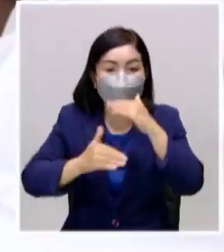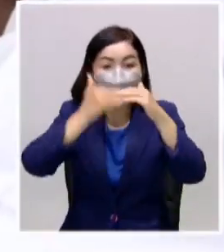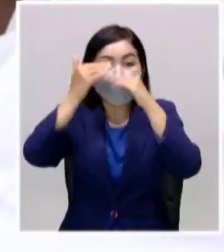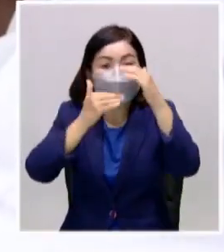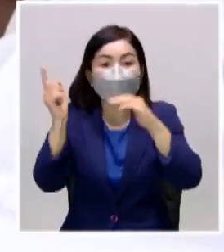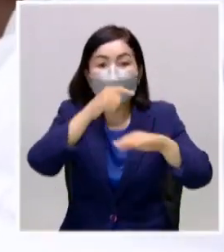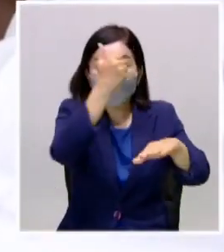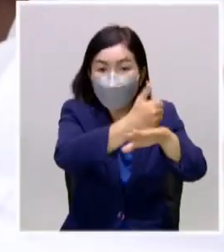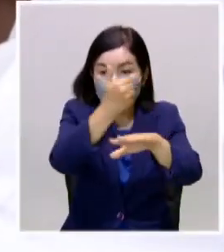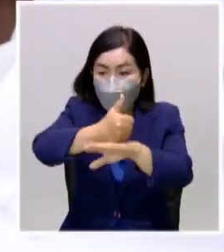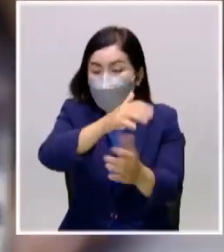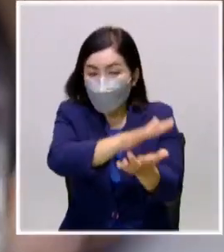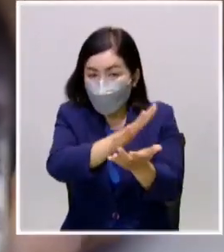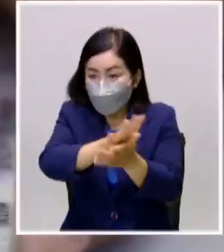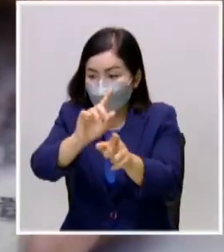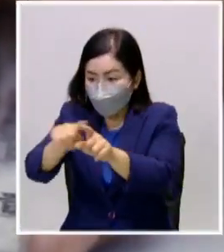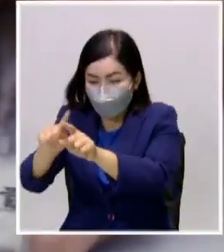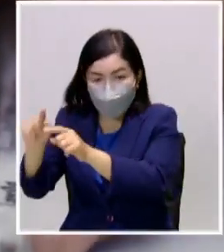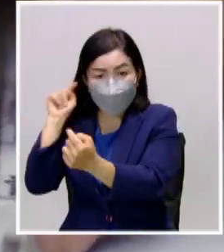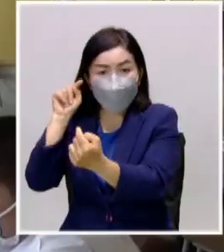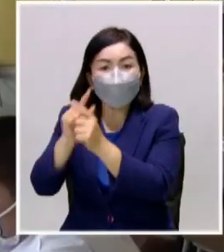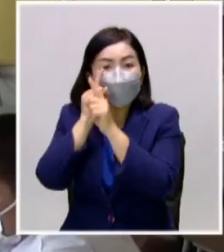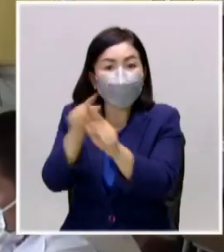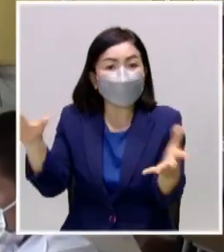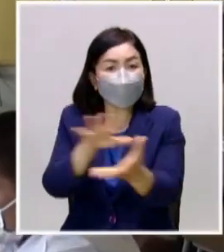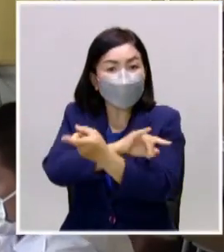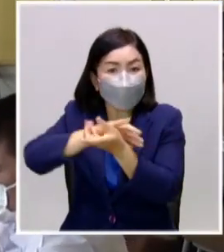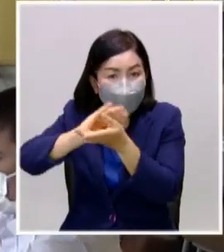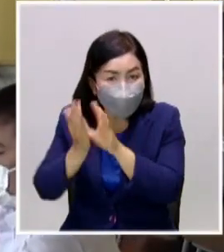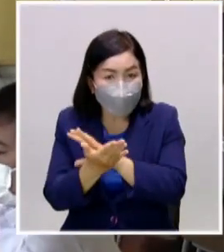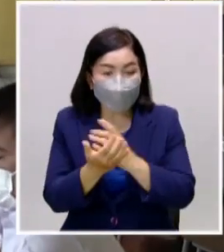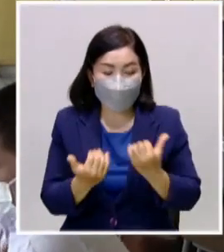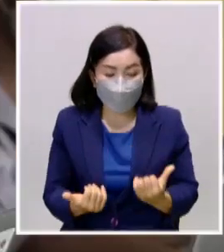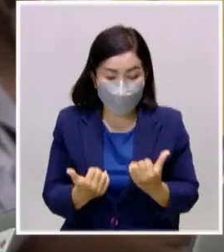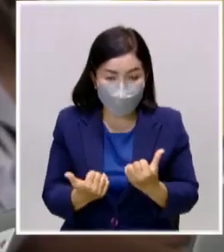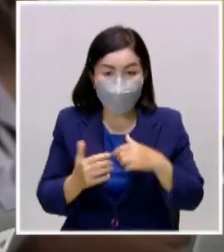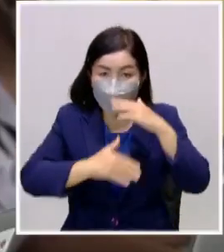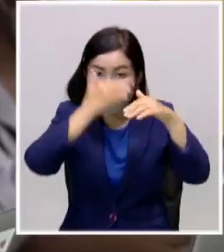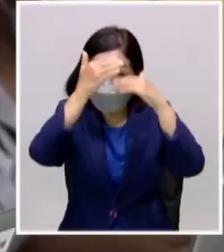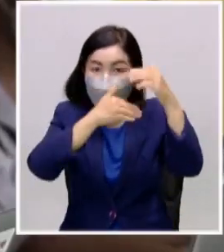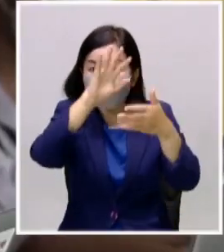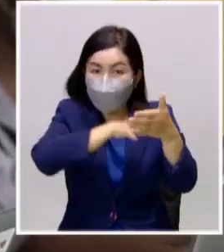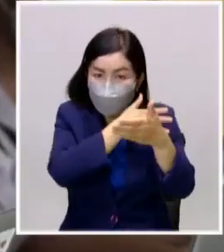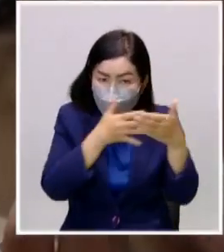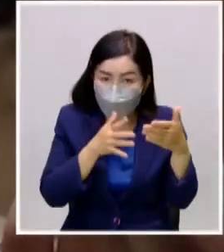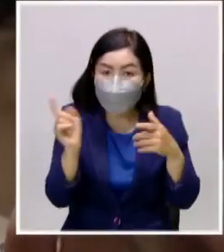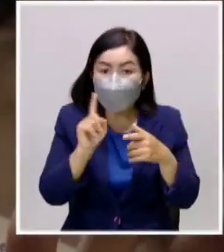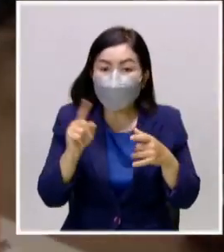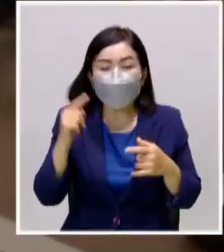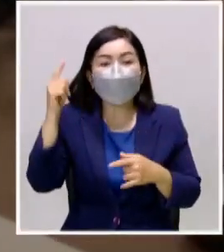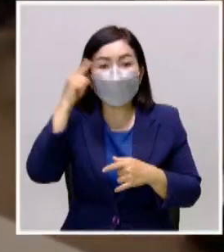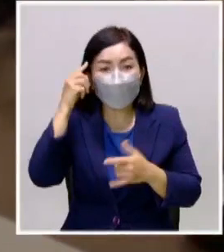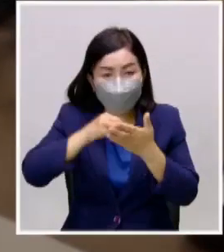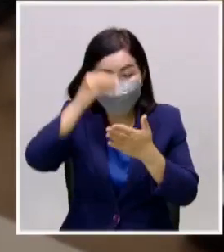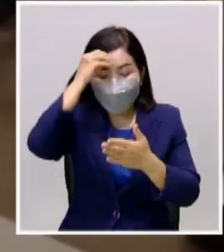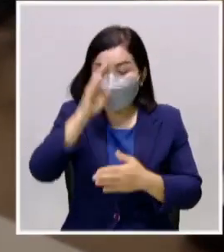นาผู้บริหารสถานศึกษาให้เข้ากับยุคสมัยและการเปลี่ยนแปลงพัฒนาโมเดลนวัตกรรมคุณธรรม Connect